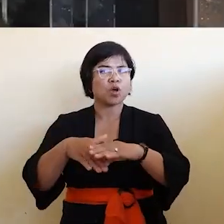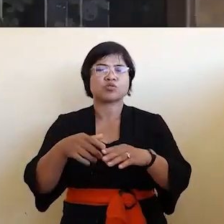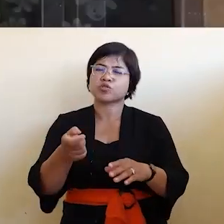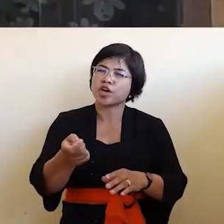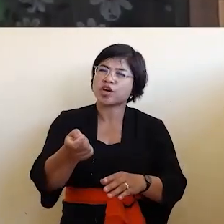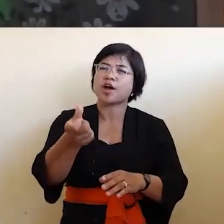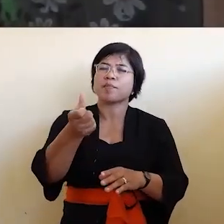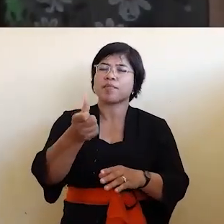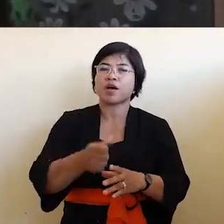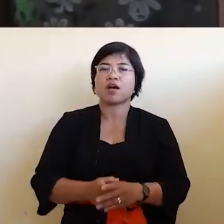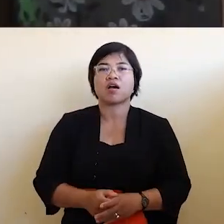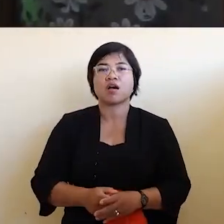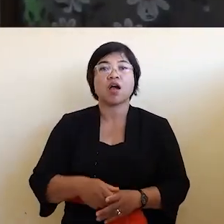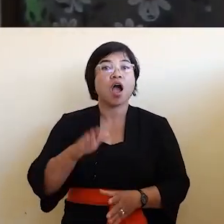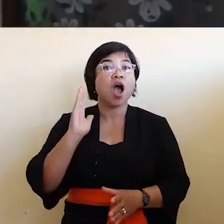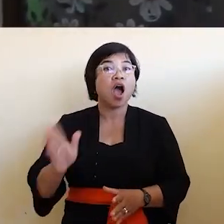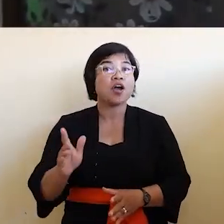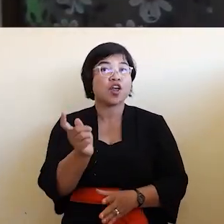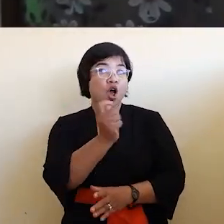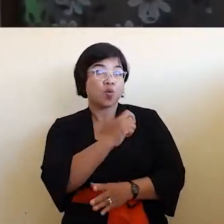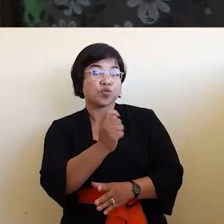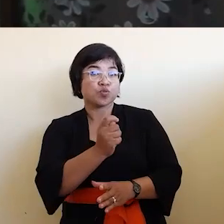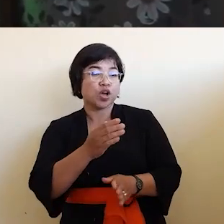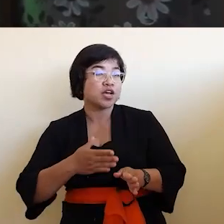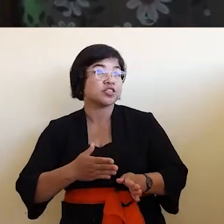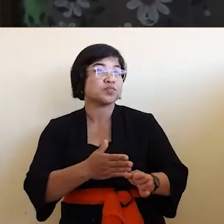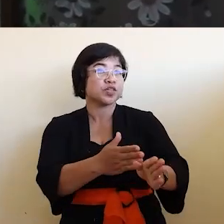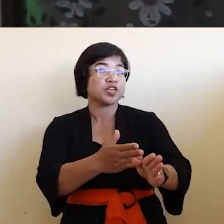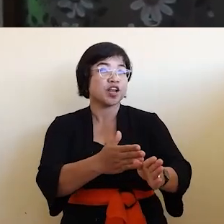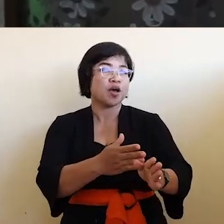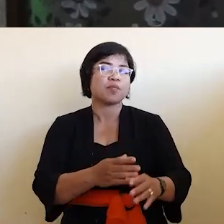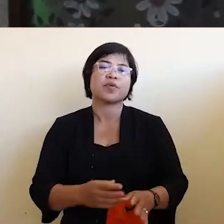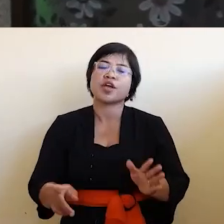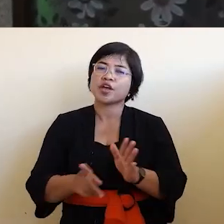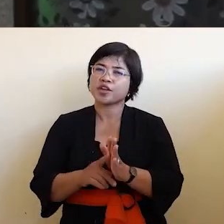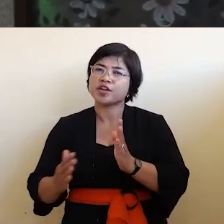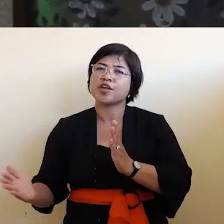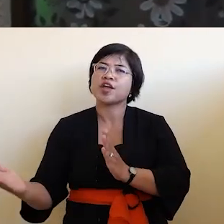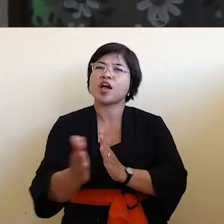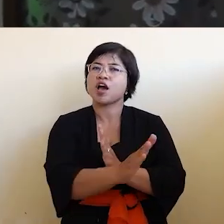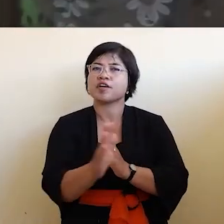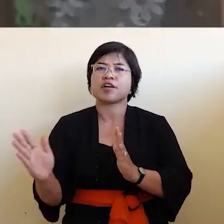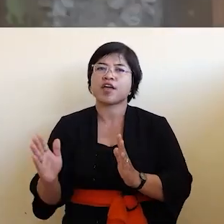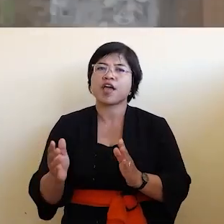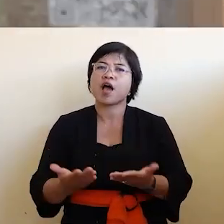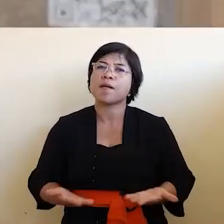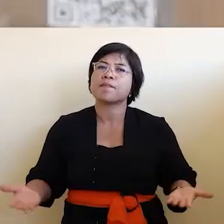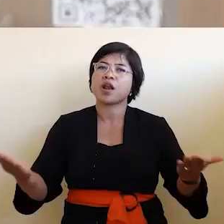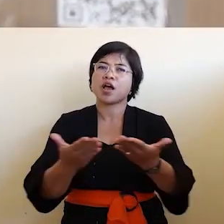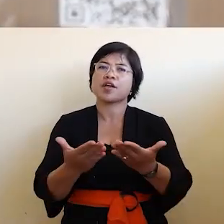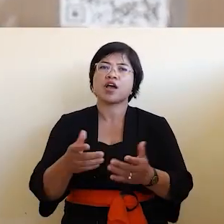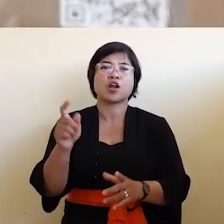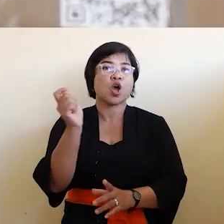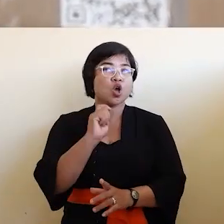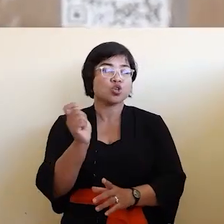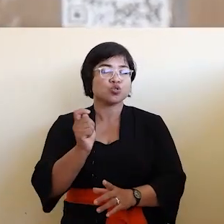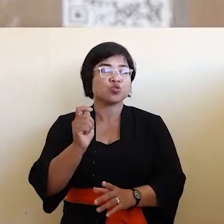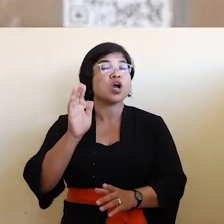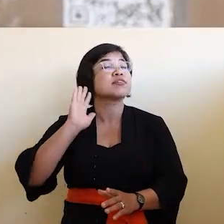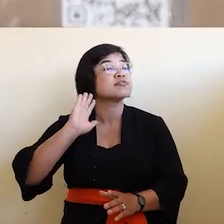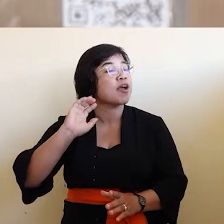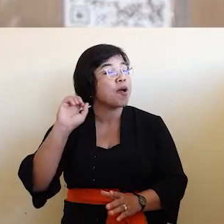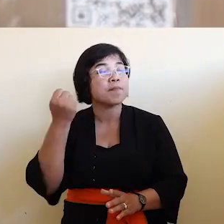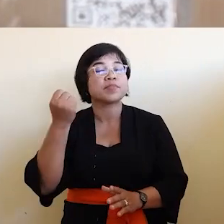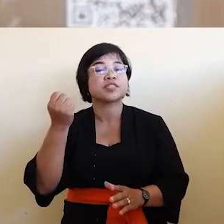petugas pendamping atau pemandu khusus di area pelayanan, tugas pendamping yang menguasai